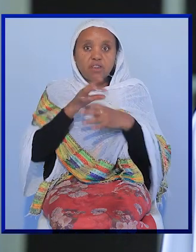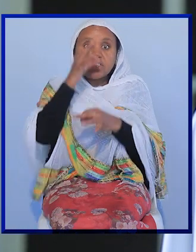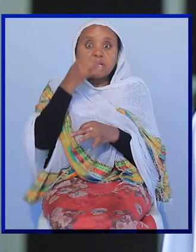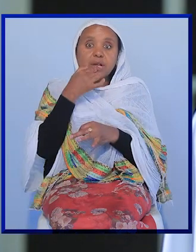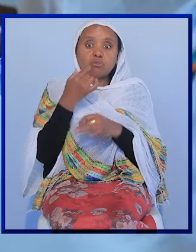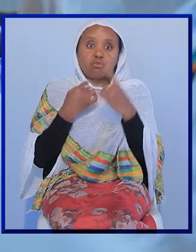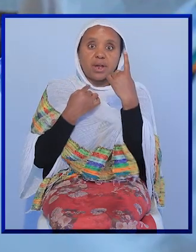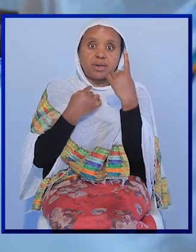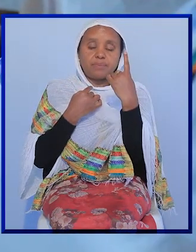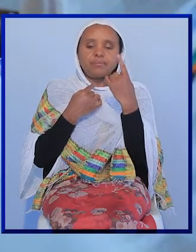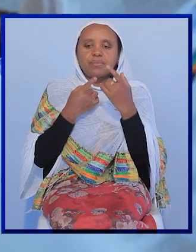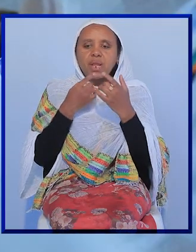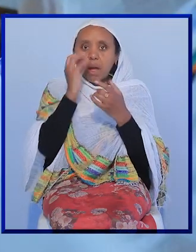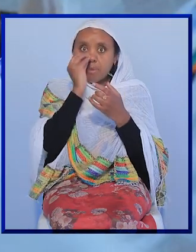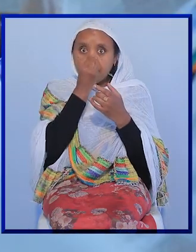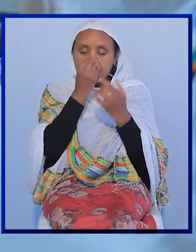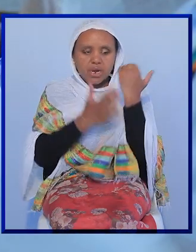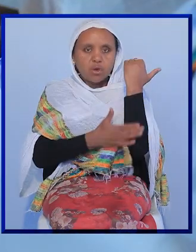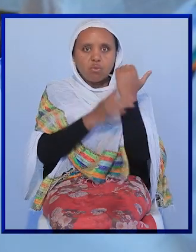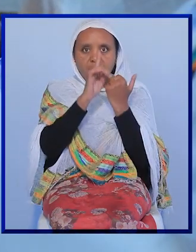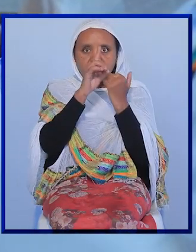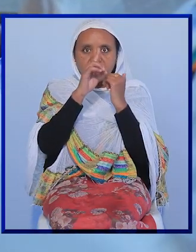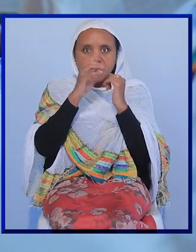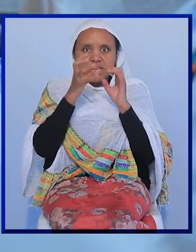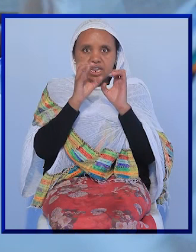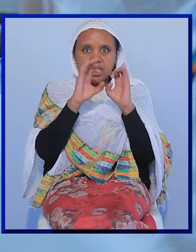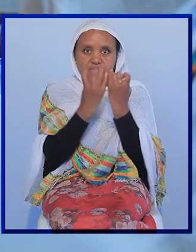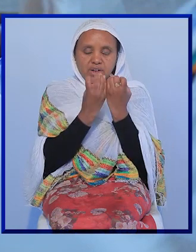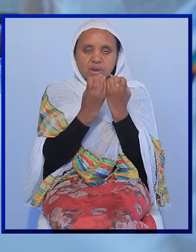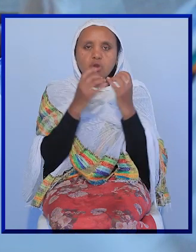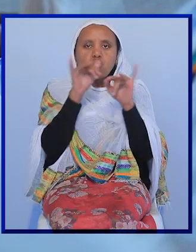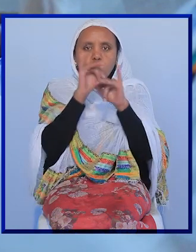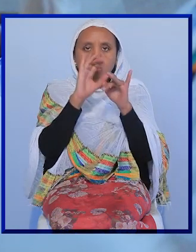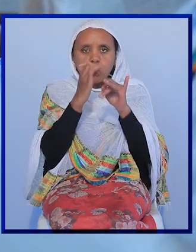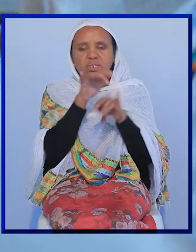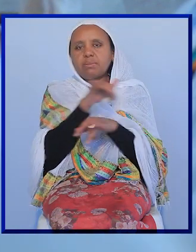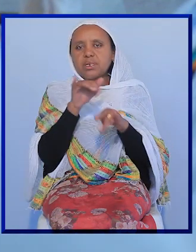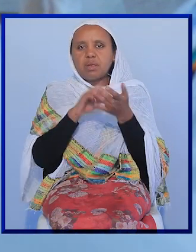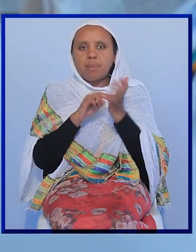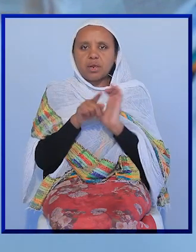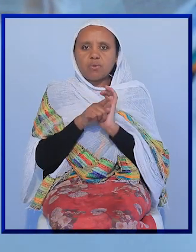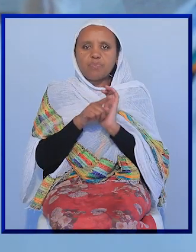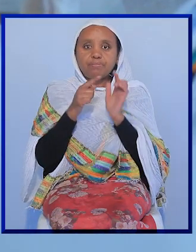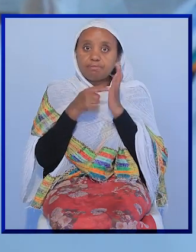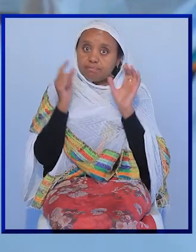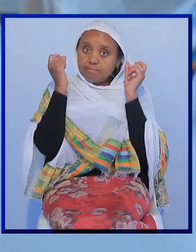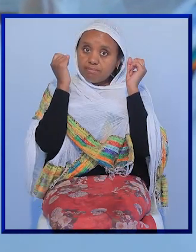የተባለችው አንድ ብልት። ልክ አበባ የግንዱ አንድ ብልት፣ የቅርንጫፉ አንድ ብልት እንደሆነችው ማለት ነው። ግልጽ